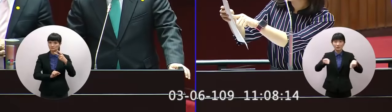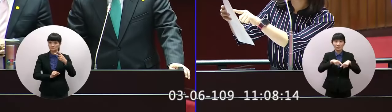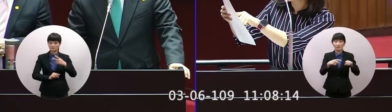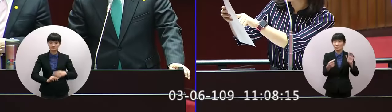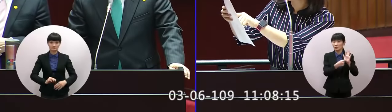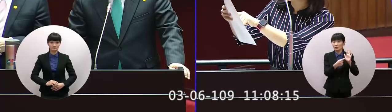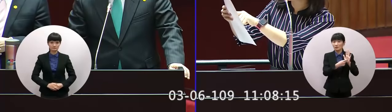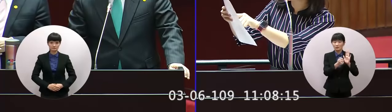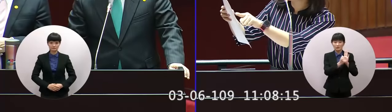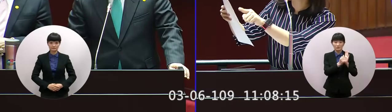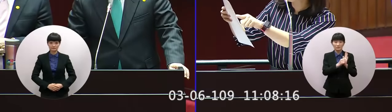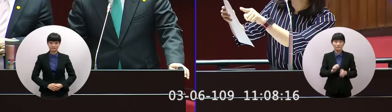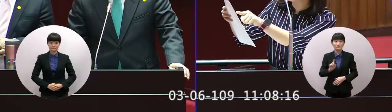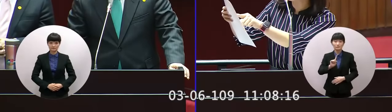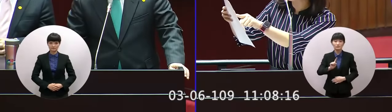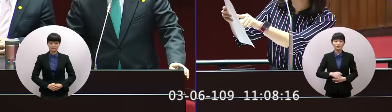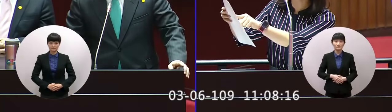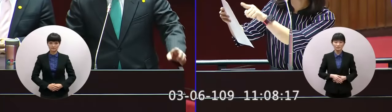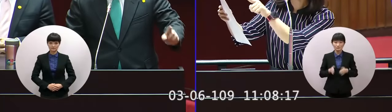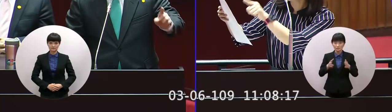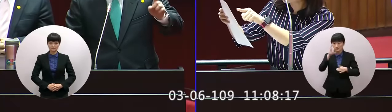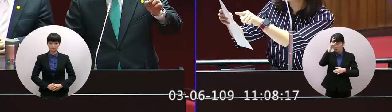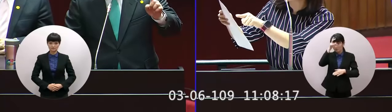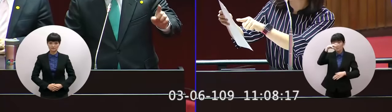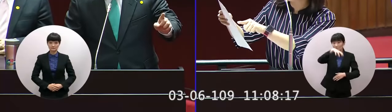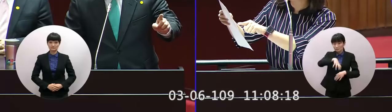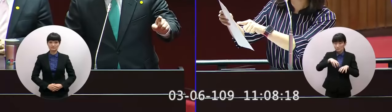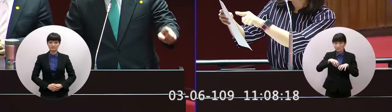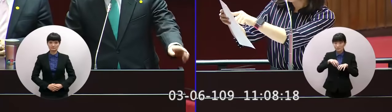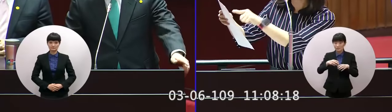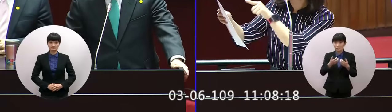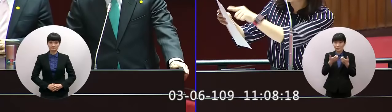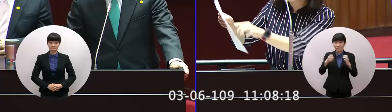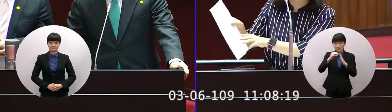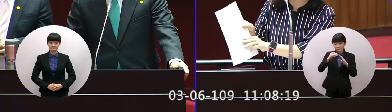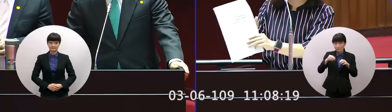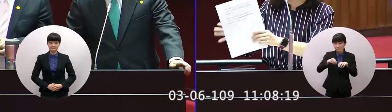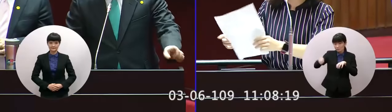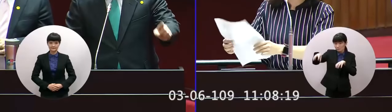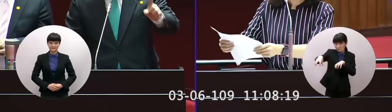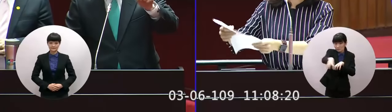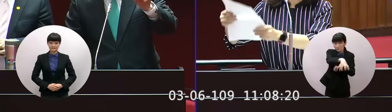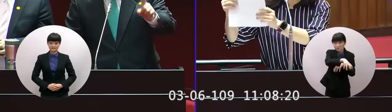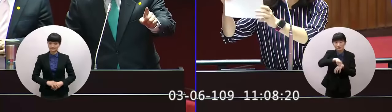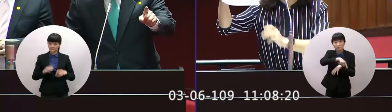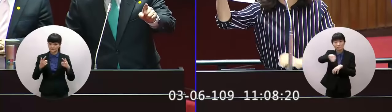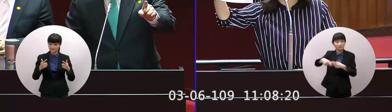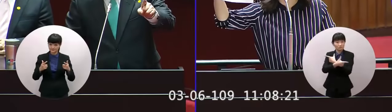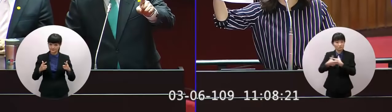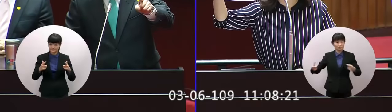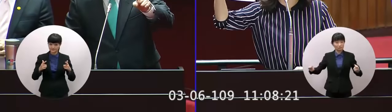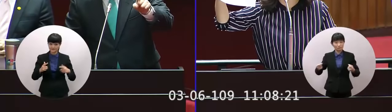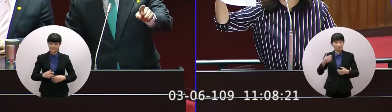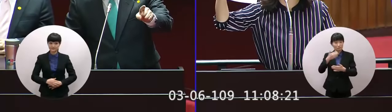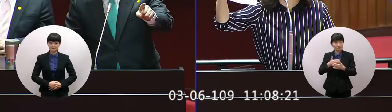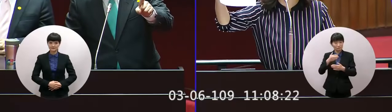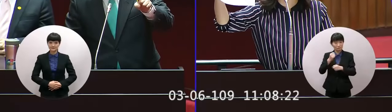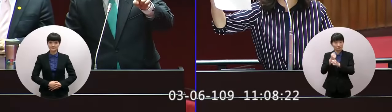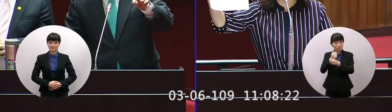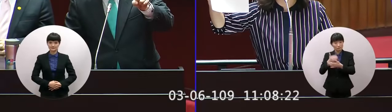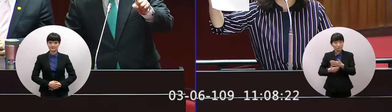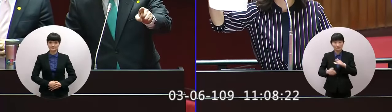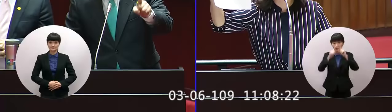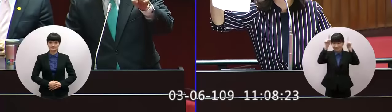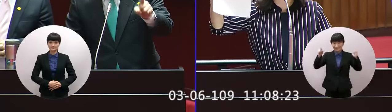来适度调整，尽量减少，是说对警察局、对分局哦，还有辖区哦。 没有没有，我 把所有的你们的